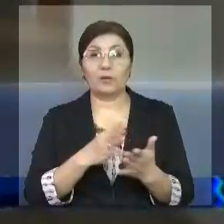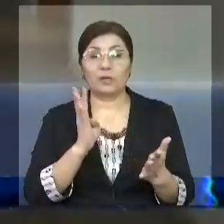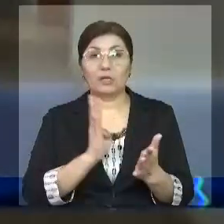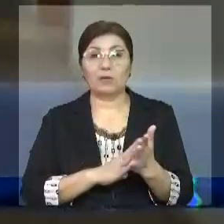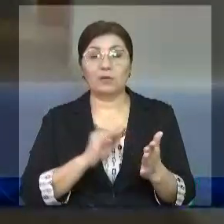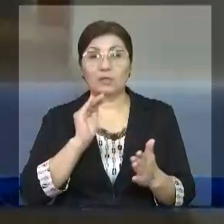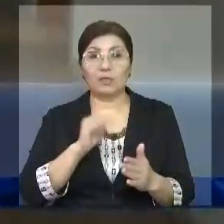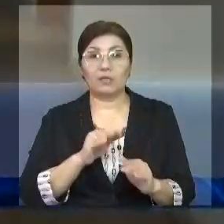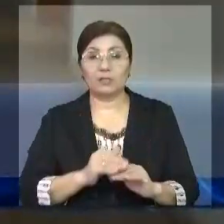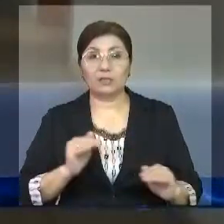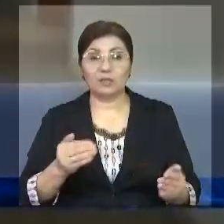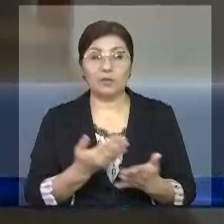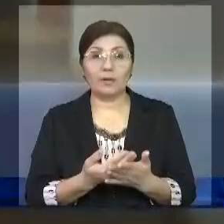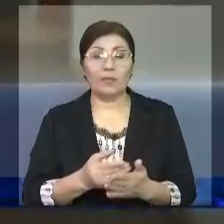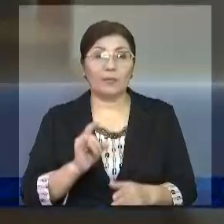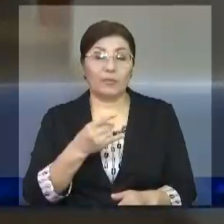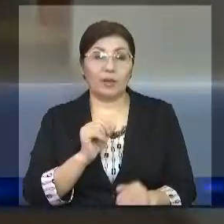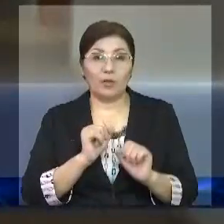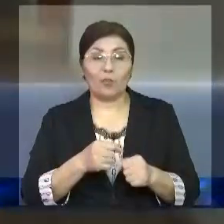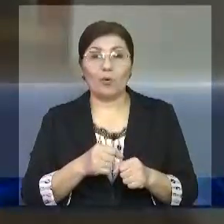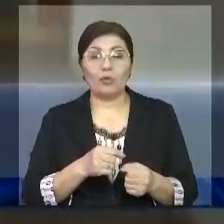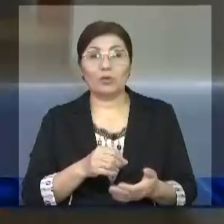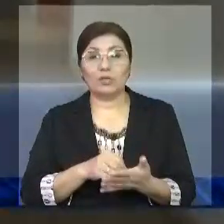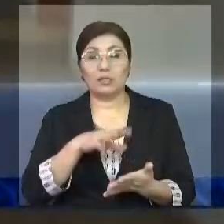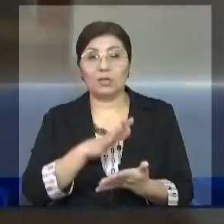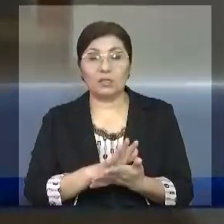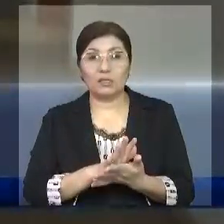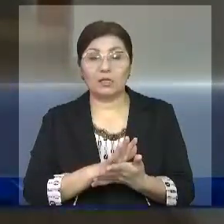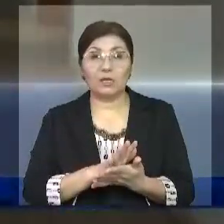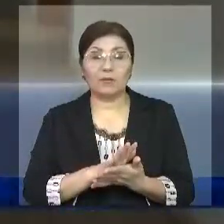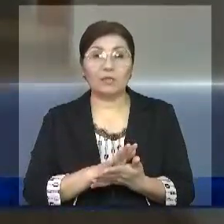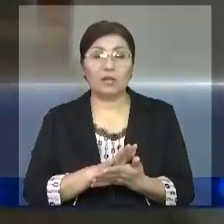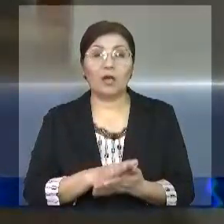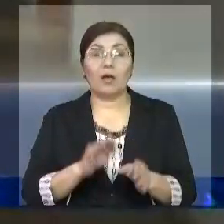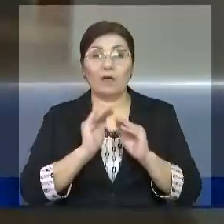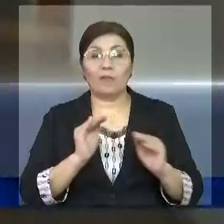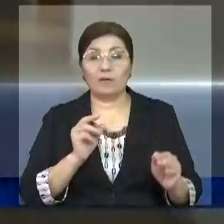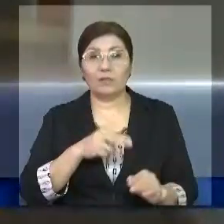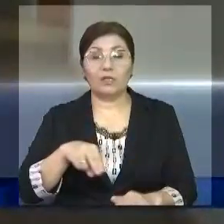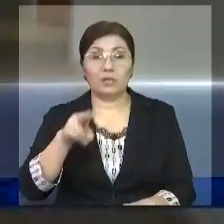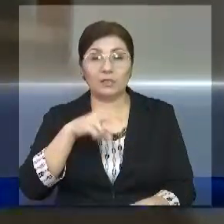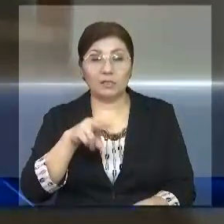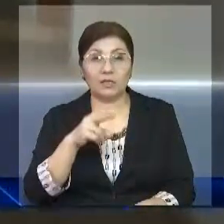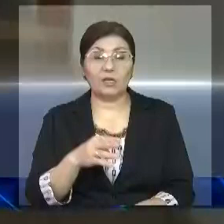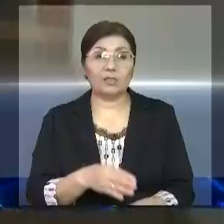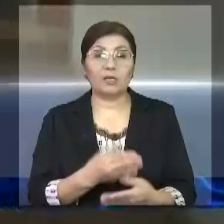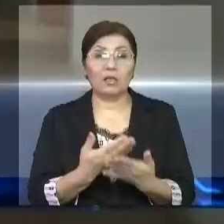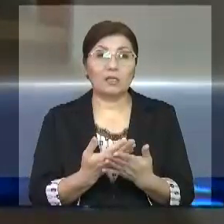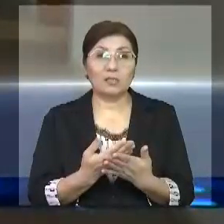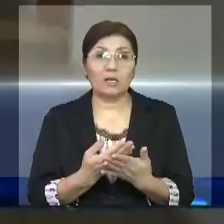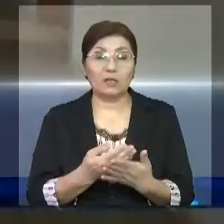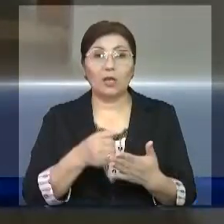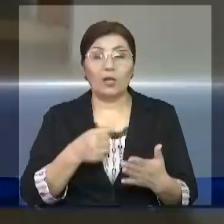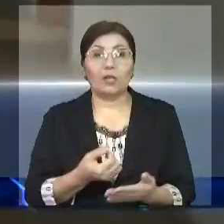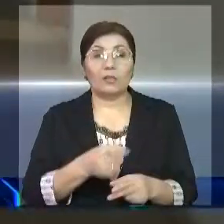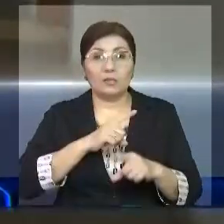детей. Ребенка можно будет зарегистрировать в детский сад с момента их рождения. Из 9 тысяч детей 5 тысяч являются городскими. В целом у нас